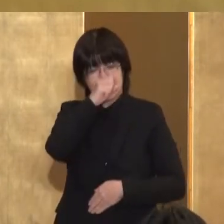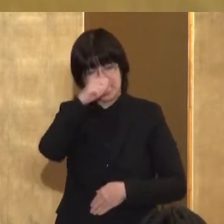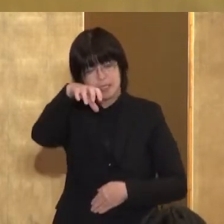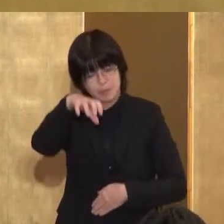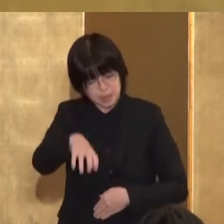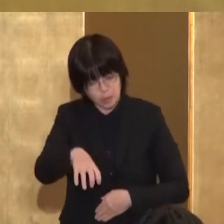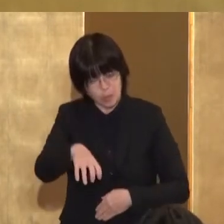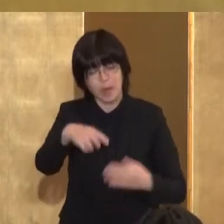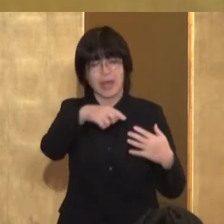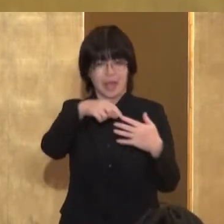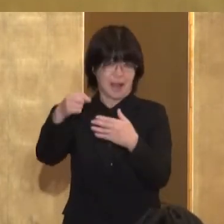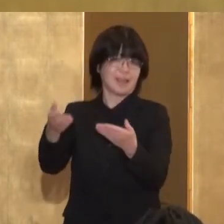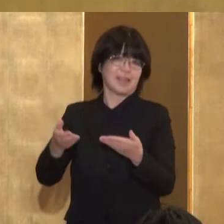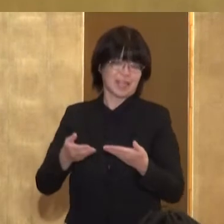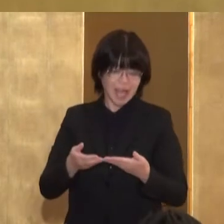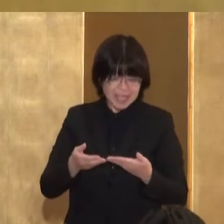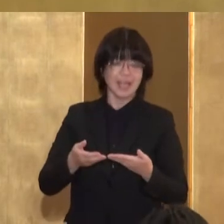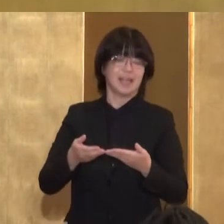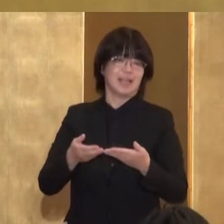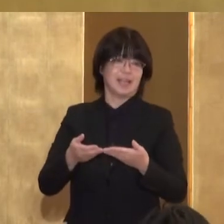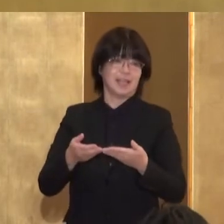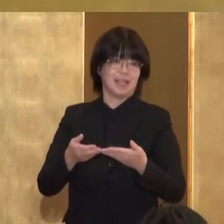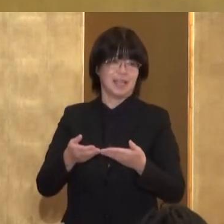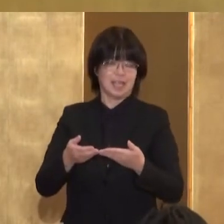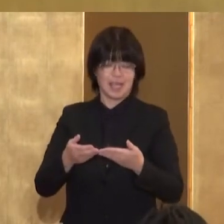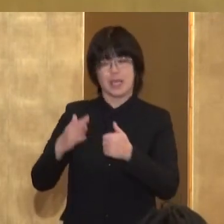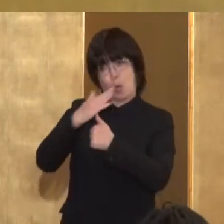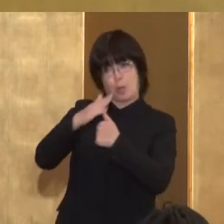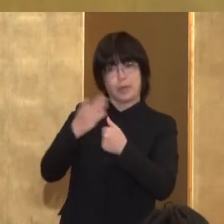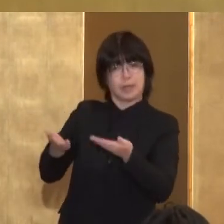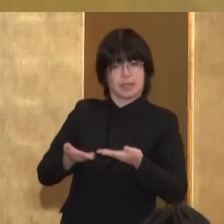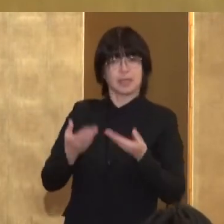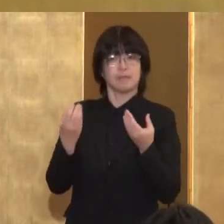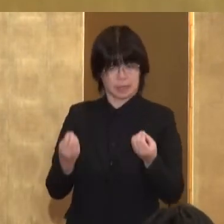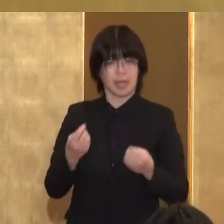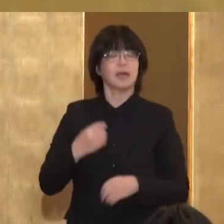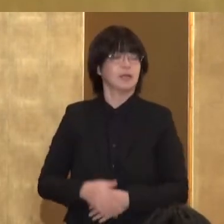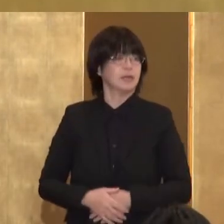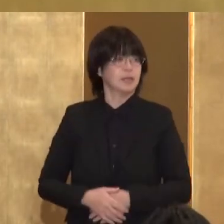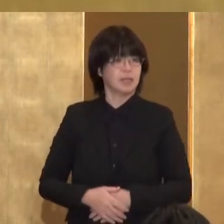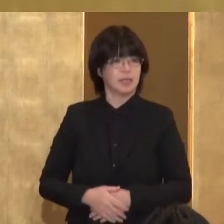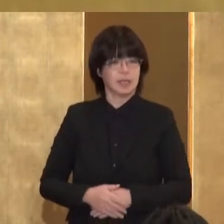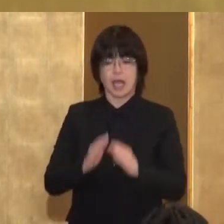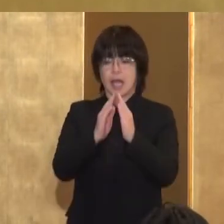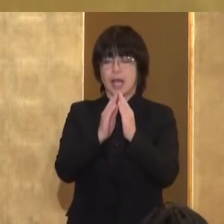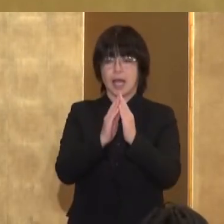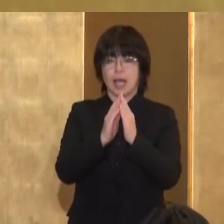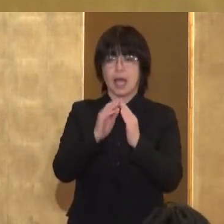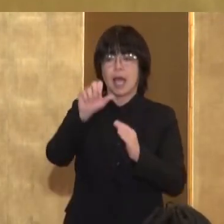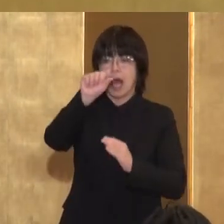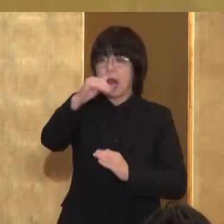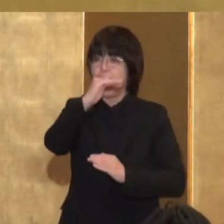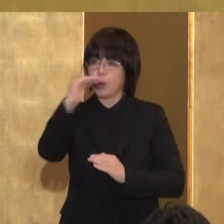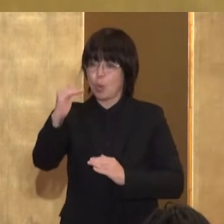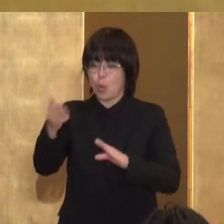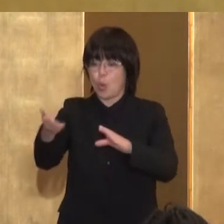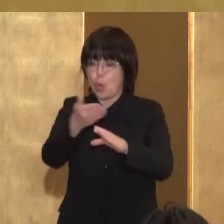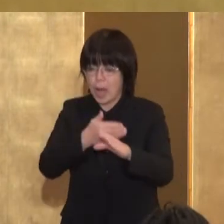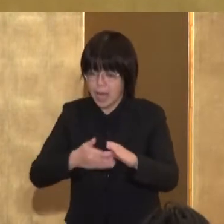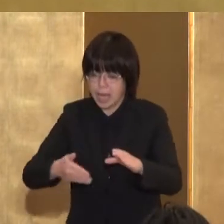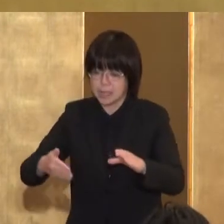所を選んでいただいたと、本当に絶賛をしていただいたと思っています。阿護湾の美しい自